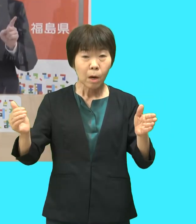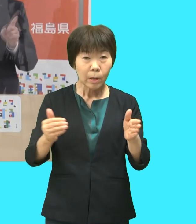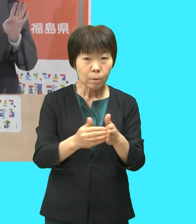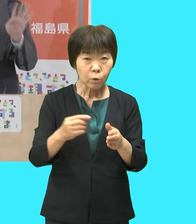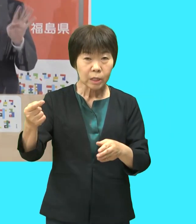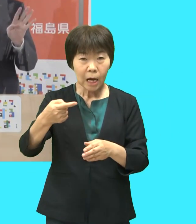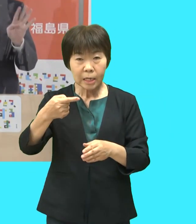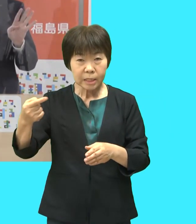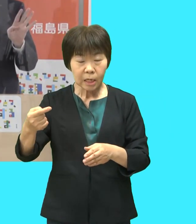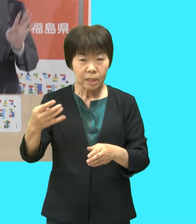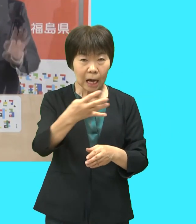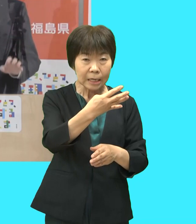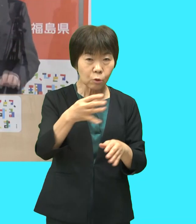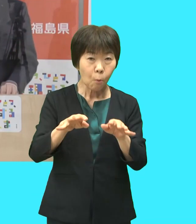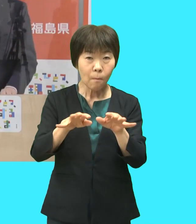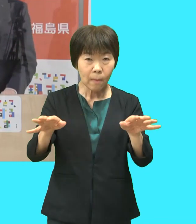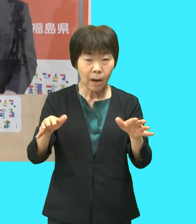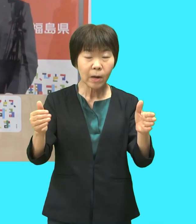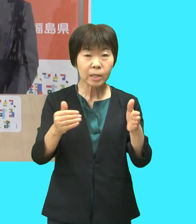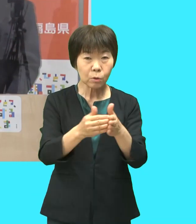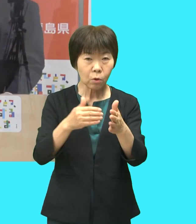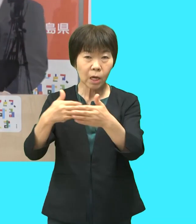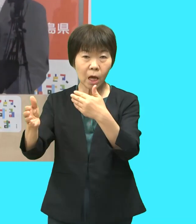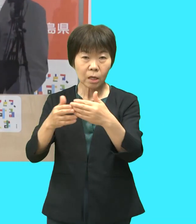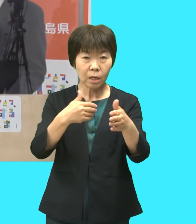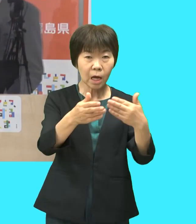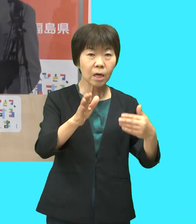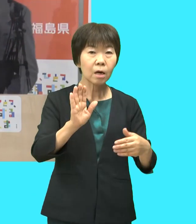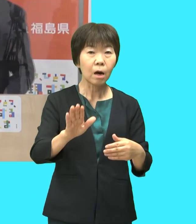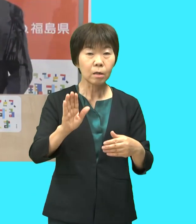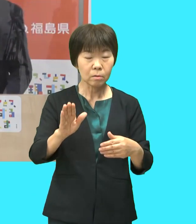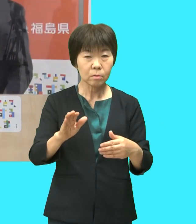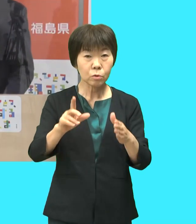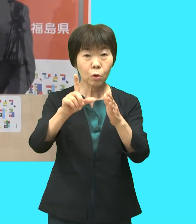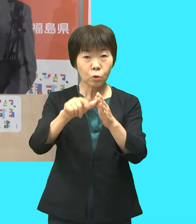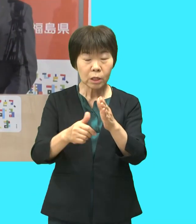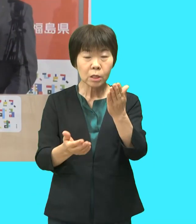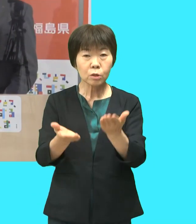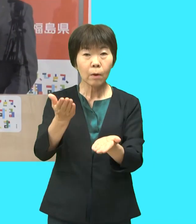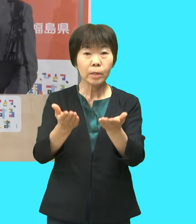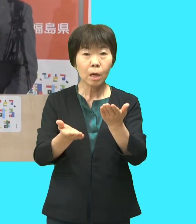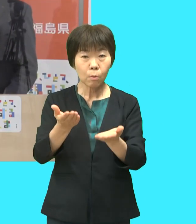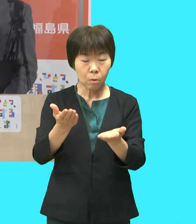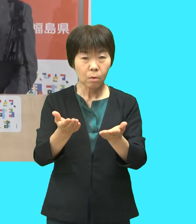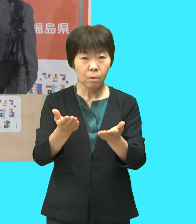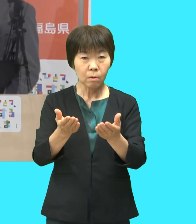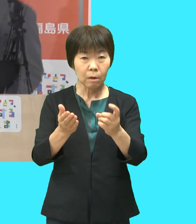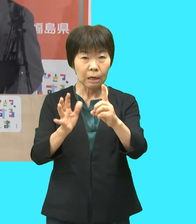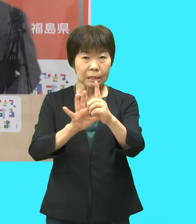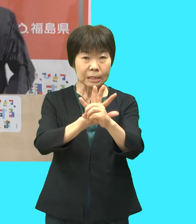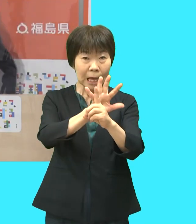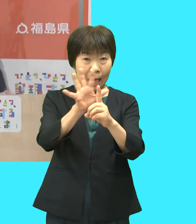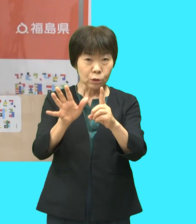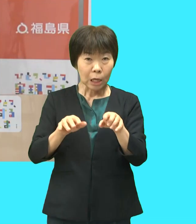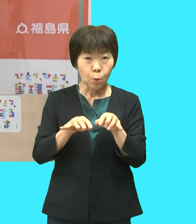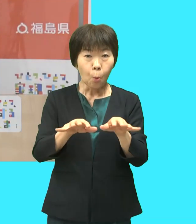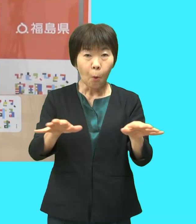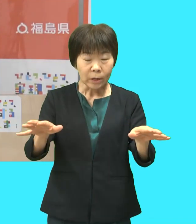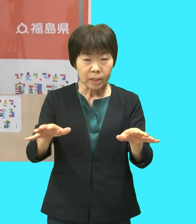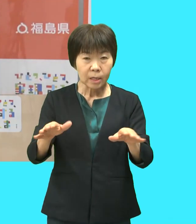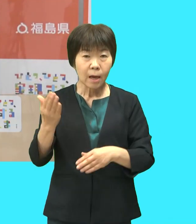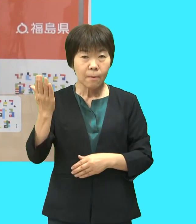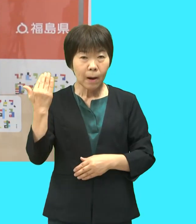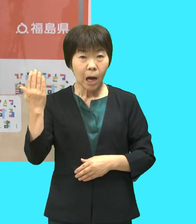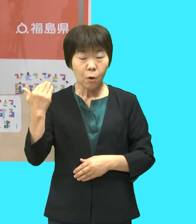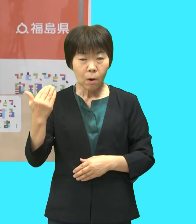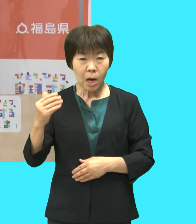1波から第4波まで経験しておりますが、その時に比べましてもこのデルタ株の猛威、この頃はまだデルタ